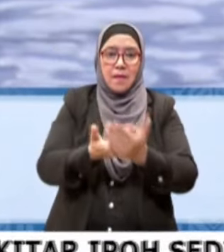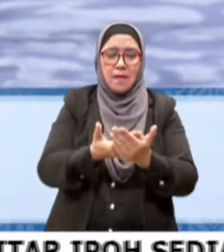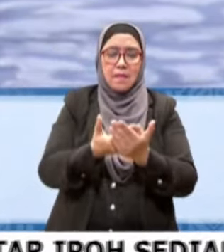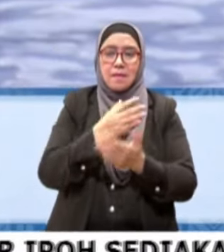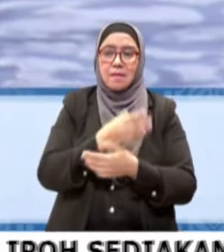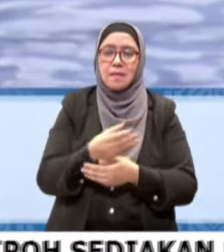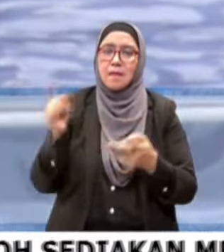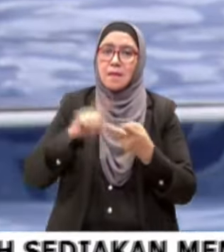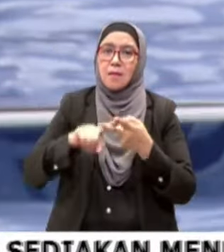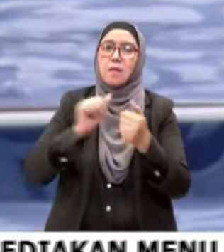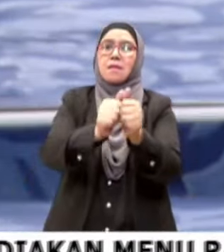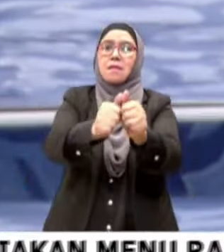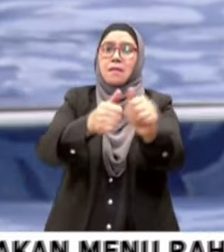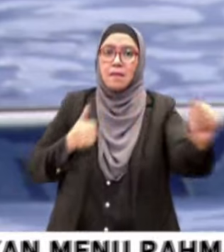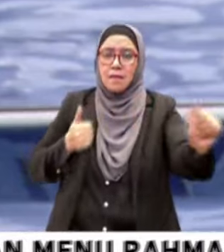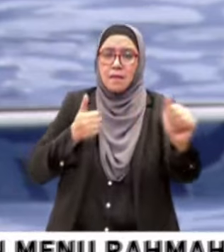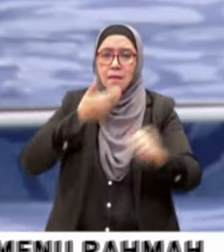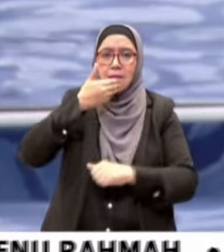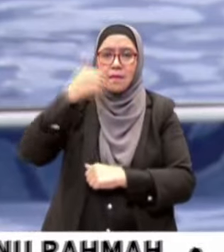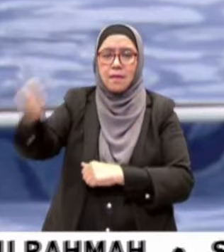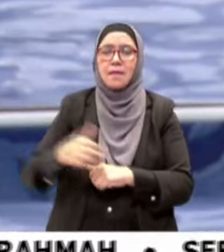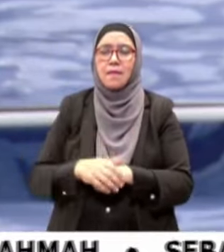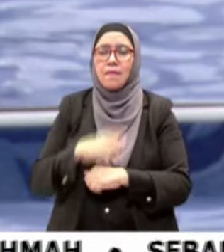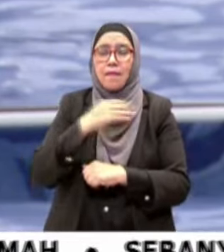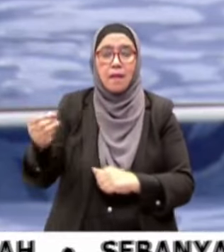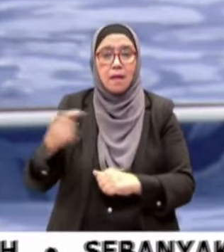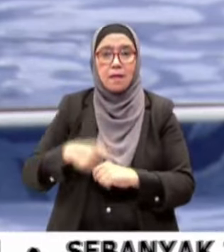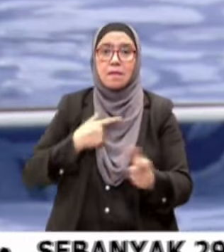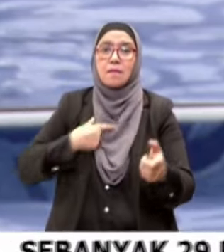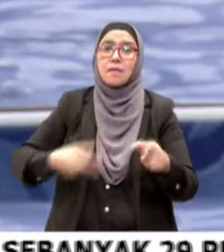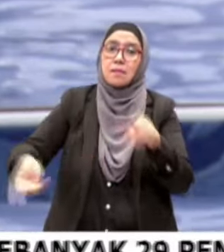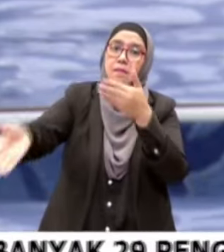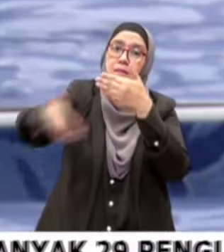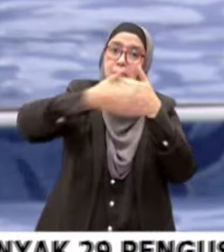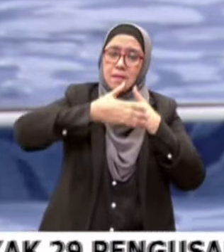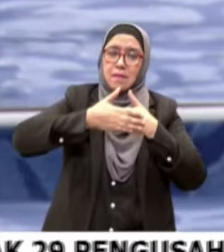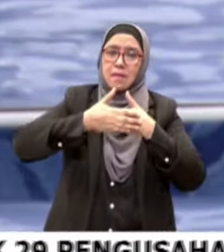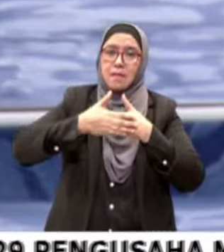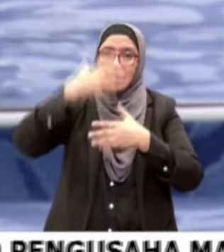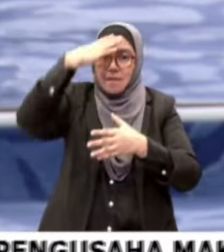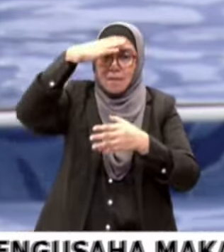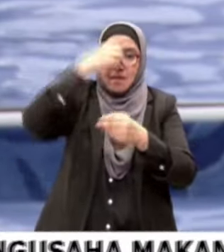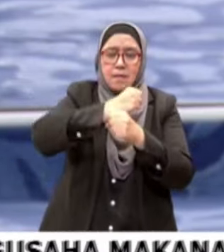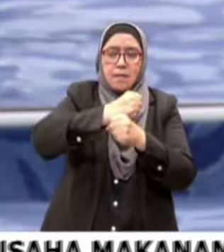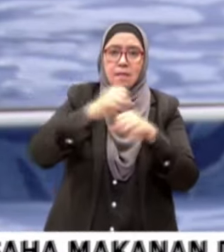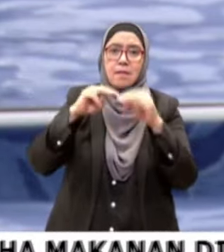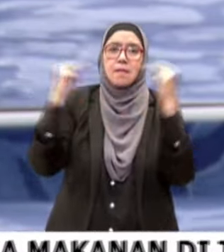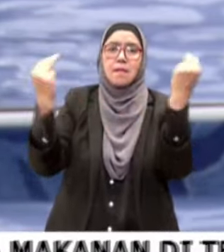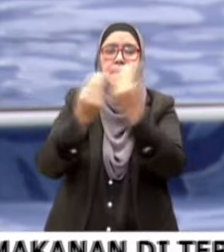meningkatkan dalam masa yang sama keyakinan masyarakat dalam usaha memerangi Rasulullah